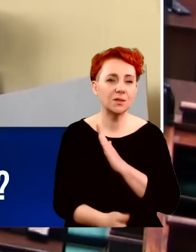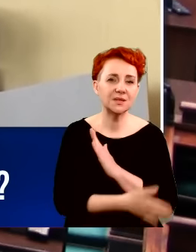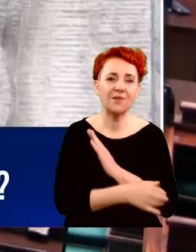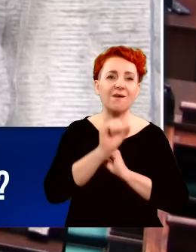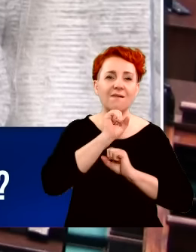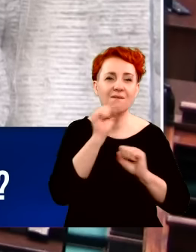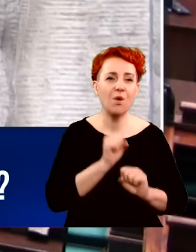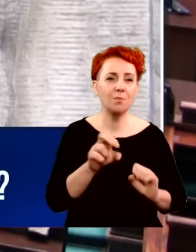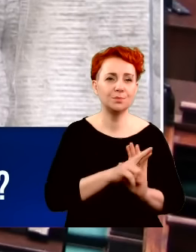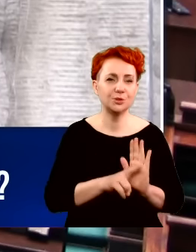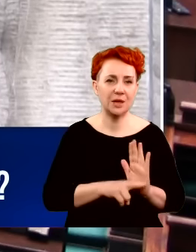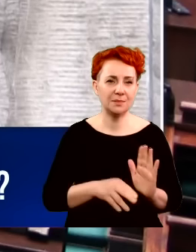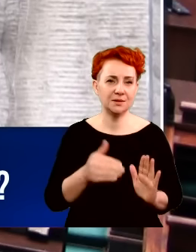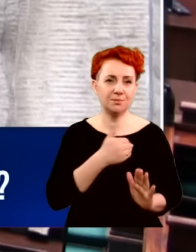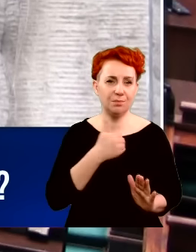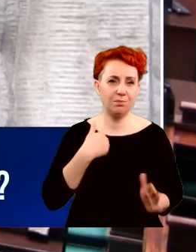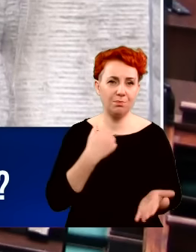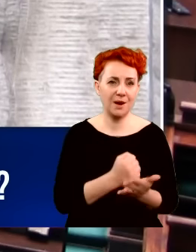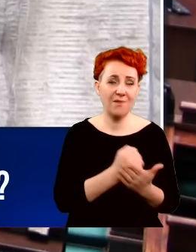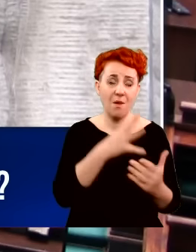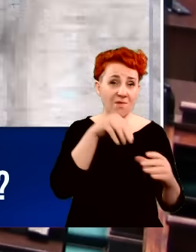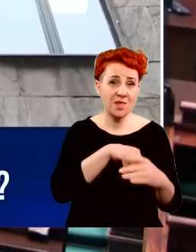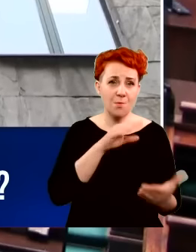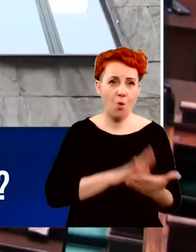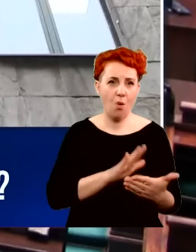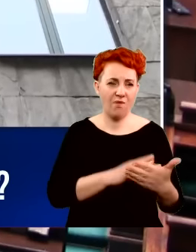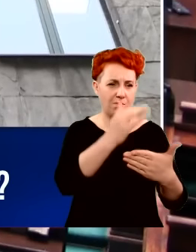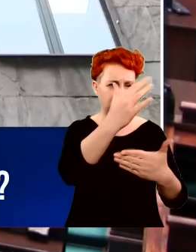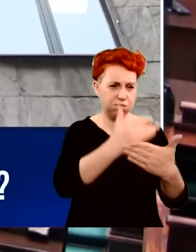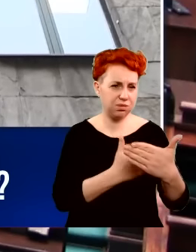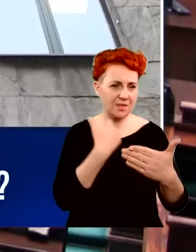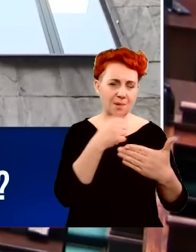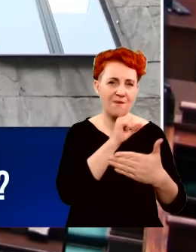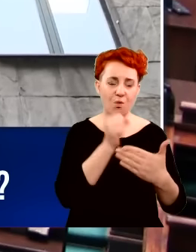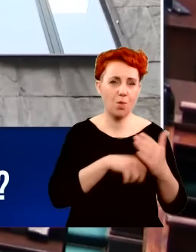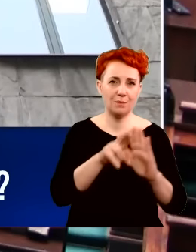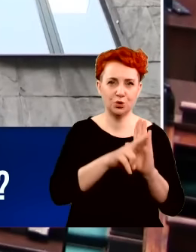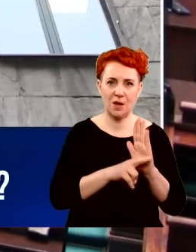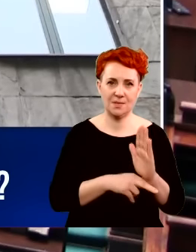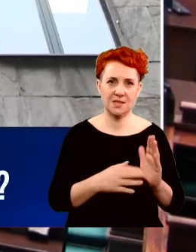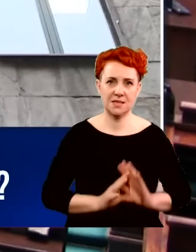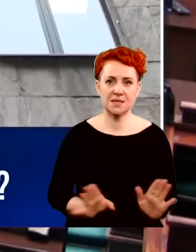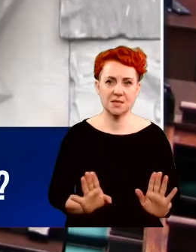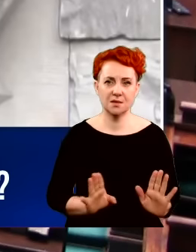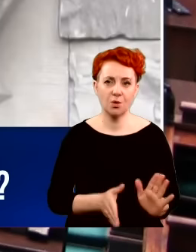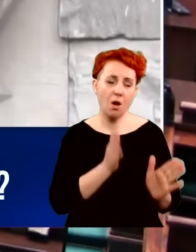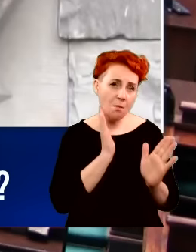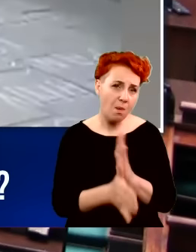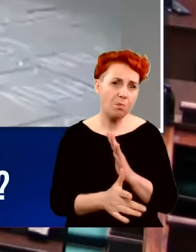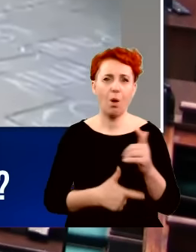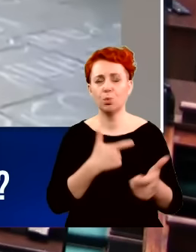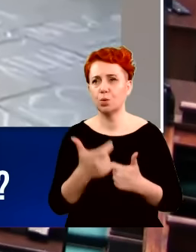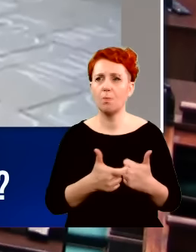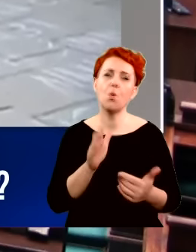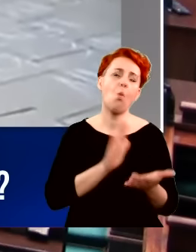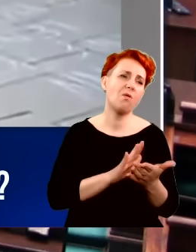publicystycznego prawa bo w tej uchwale państwo nie wymieniają żadnych przepisów tylko po prostu uprawiają pewną publicystykę